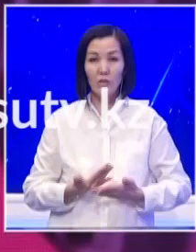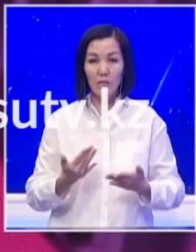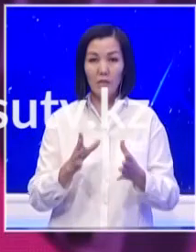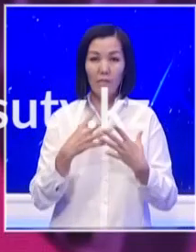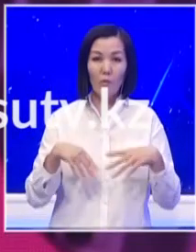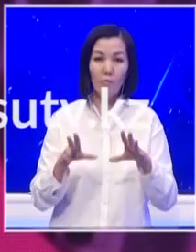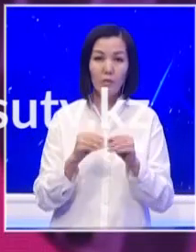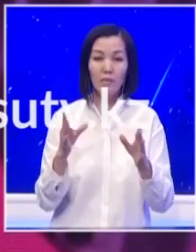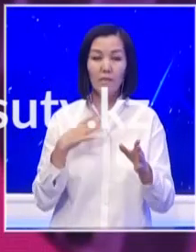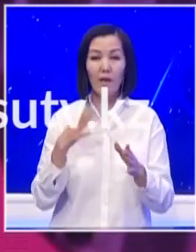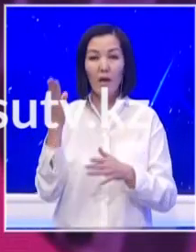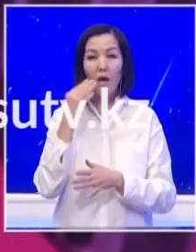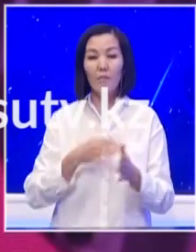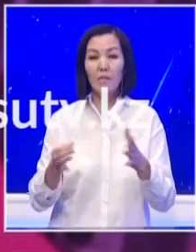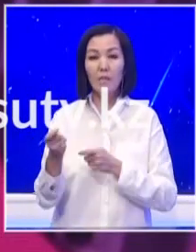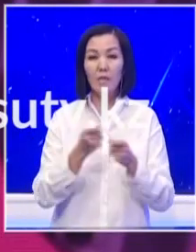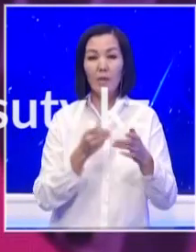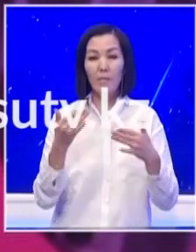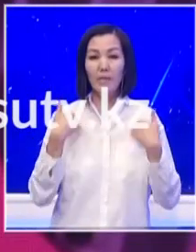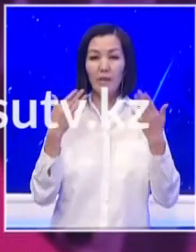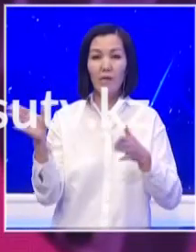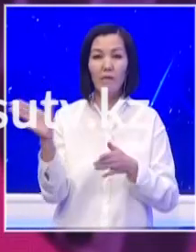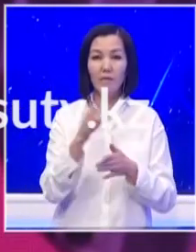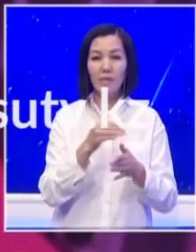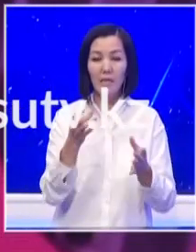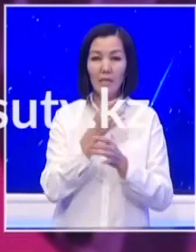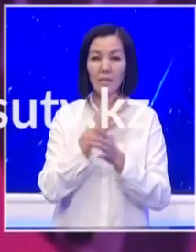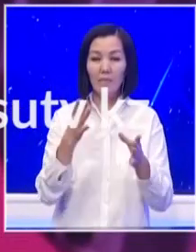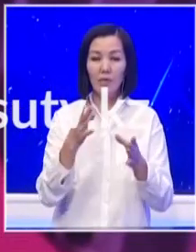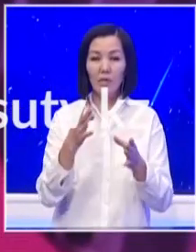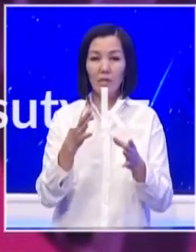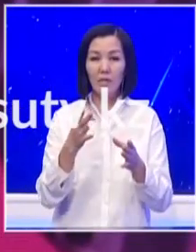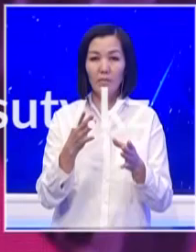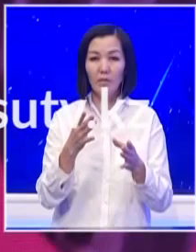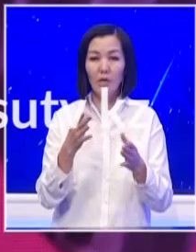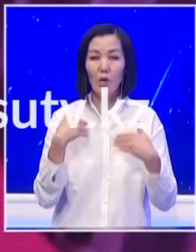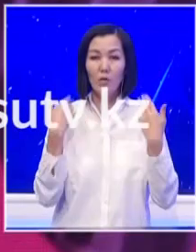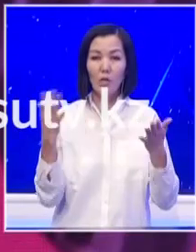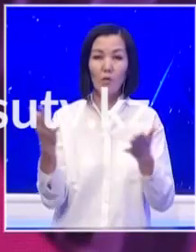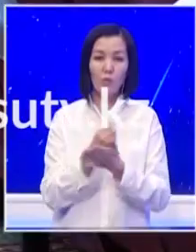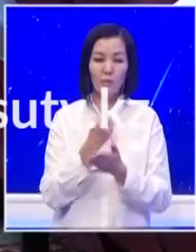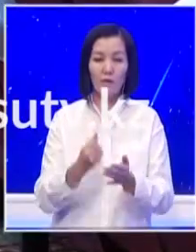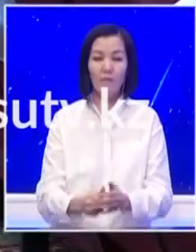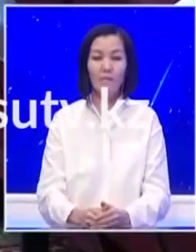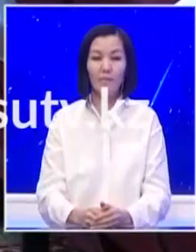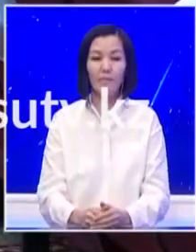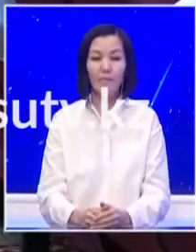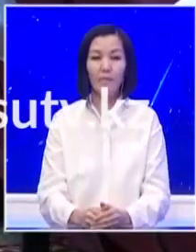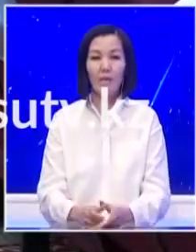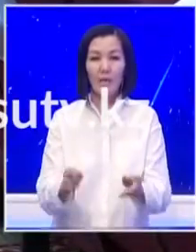лица руководства Алматинской области я поздравляю всех вас с этим замечательным праздником и желаю успехов.